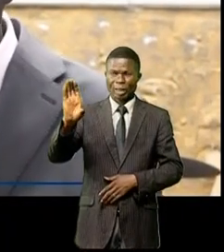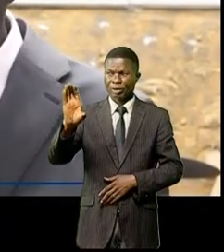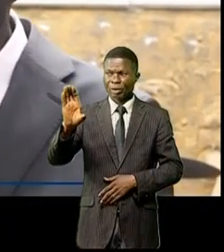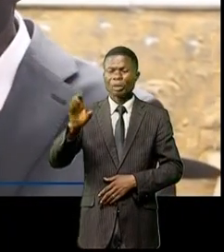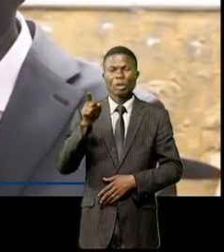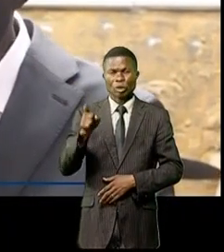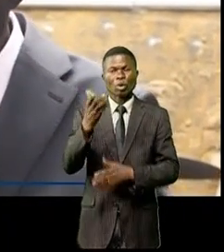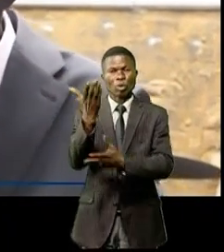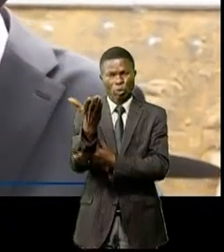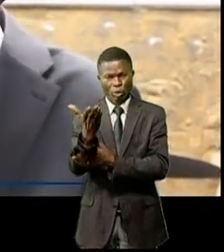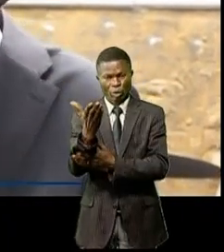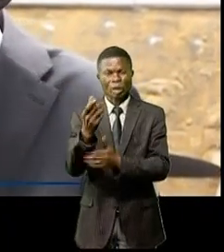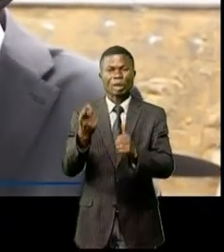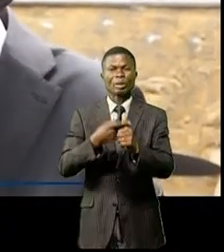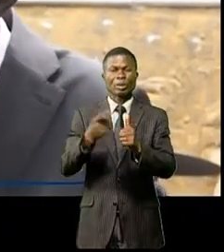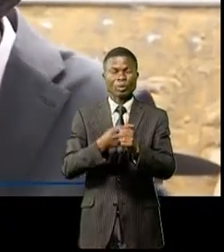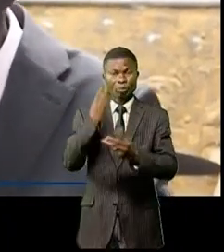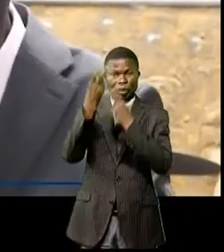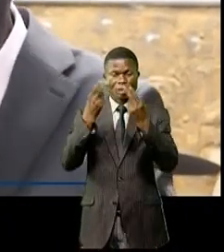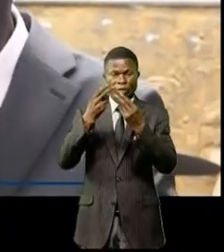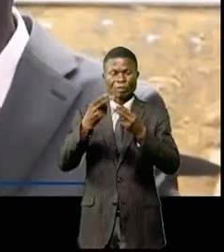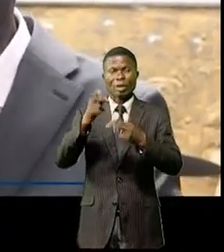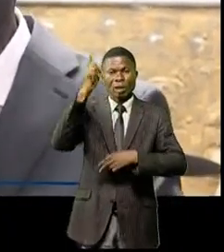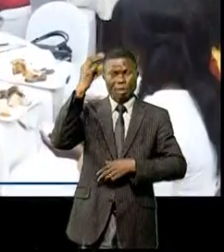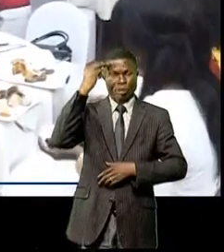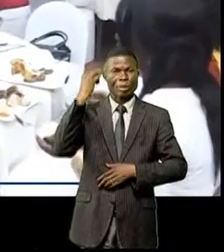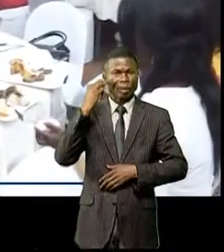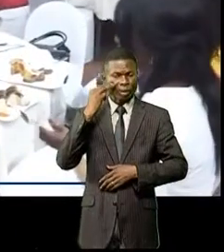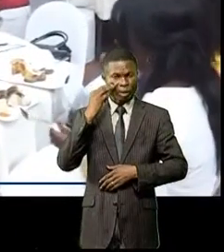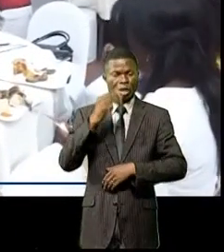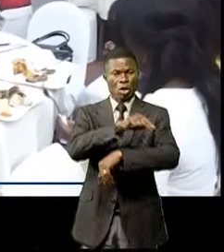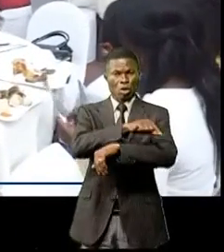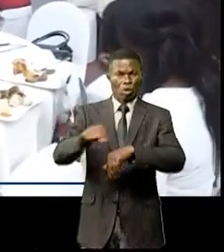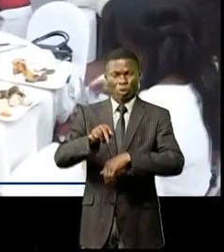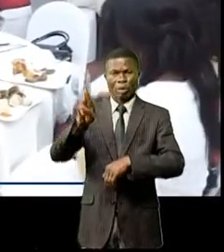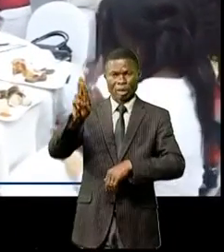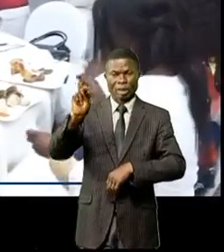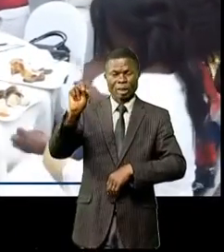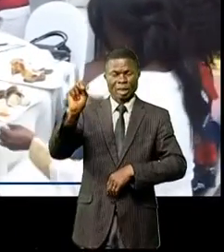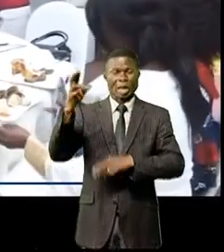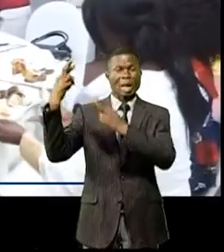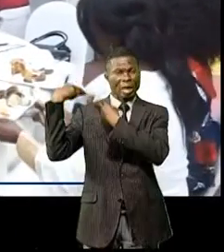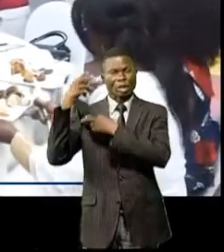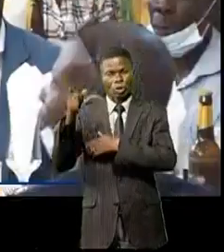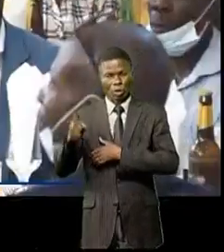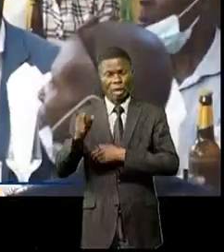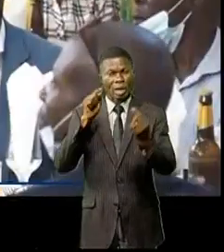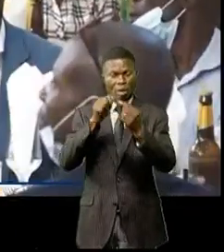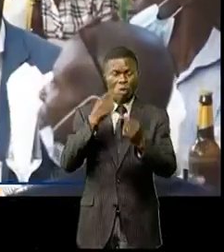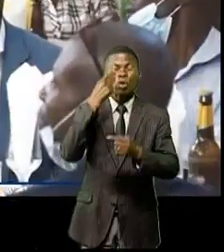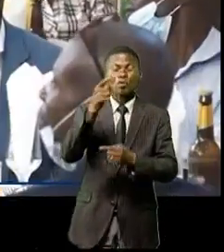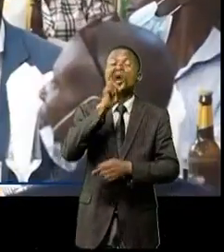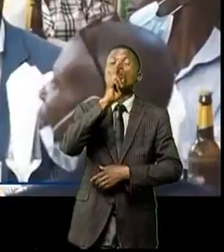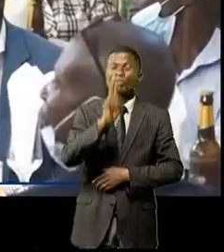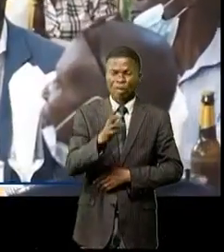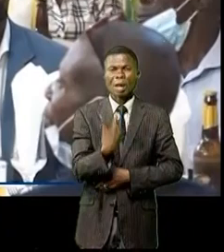a sollicité tout d'abord la visite du chef du gouvernement aux installations de la radio. Objectif, palper les réalités